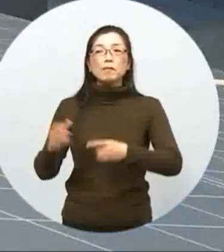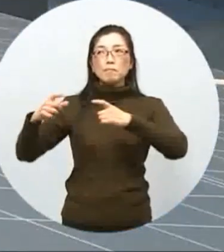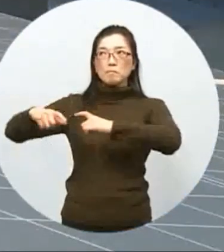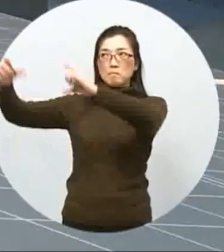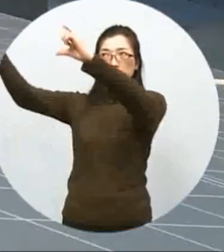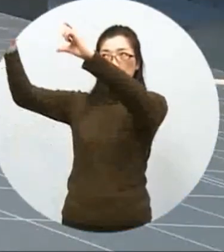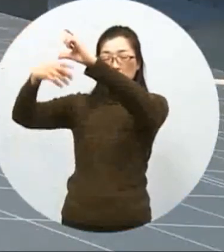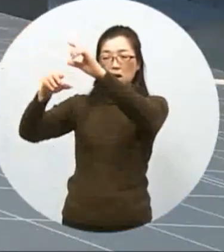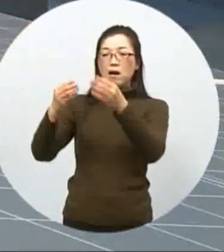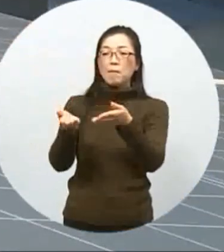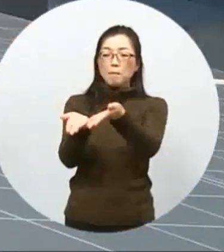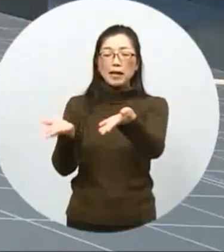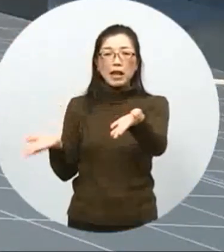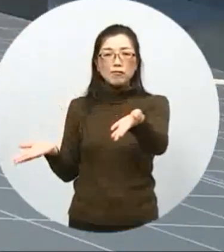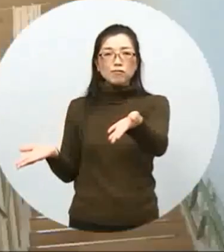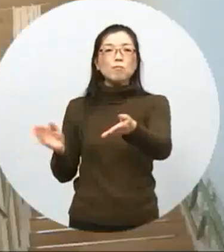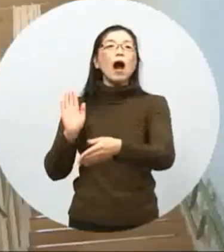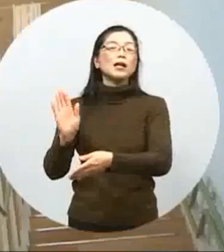されています。